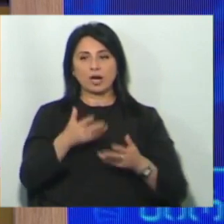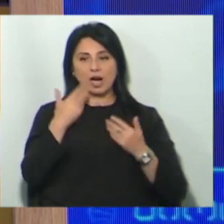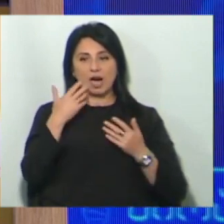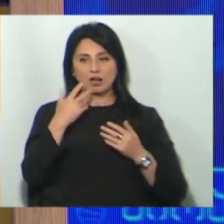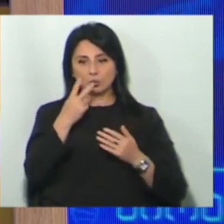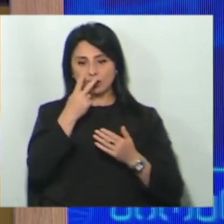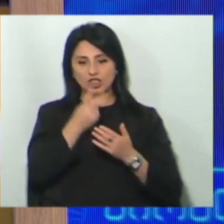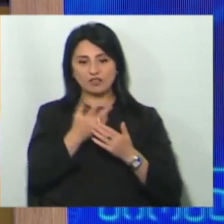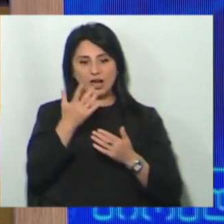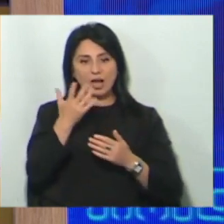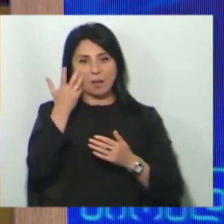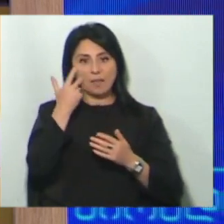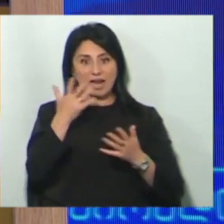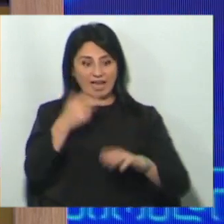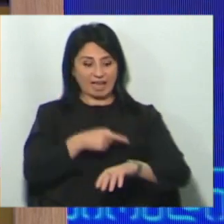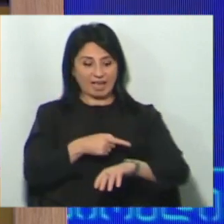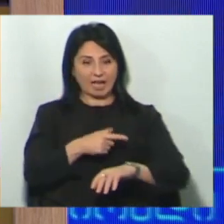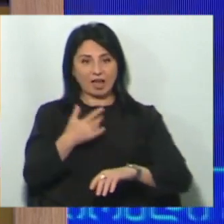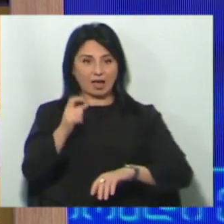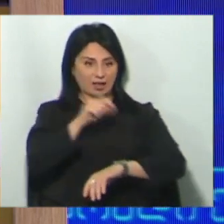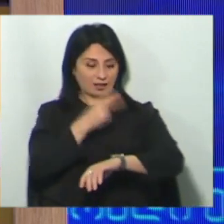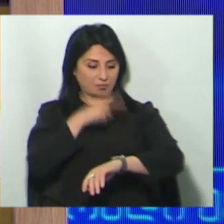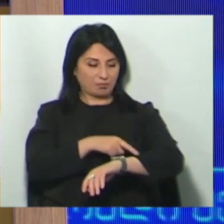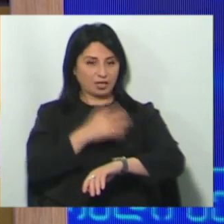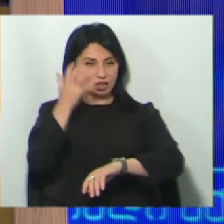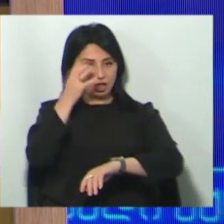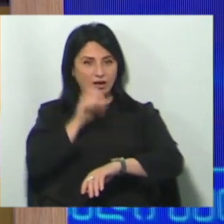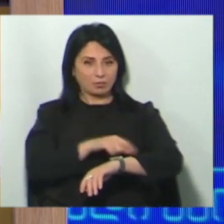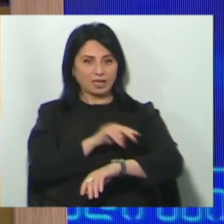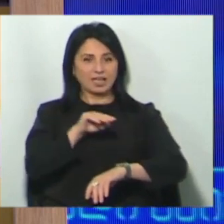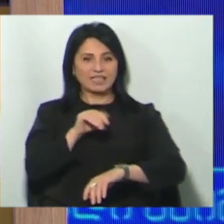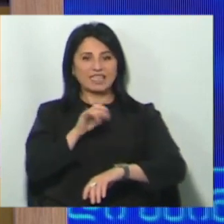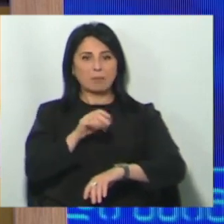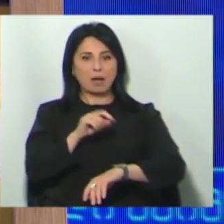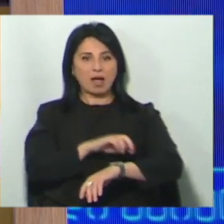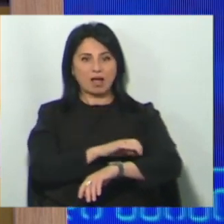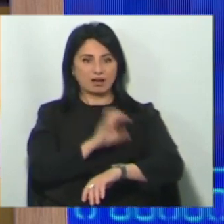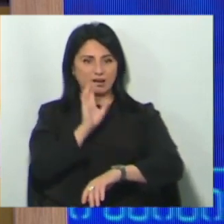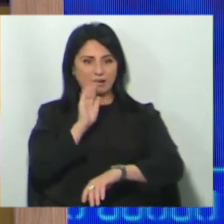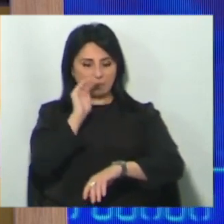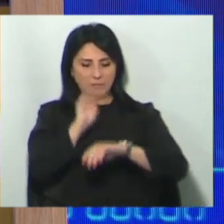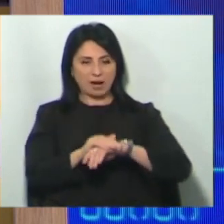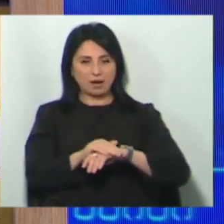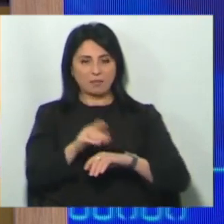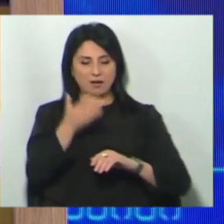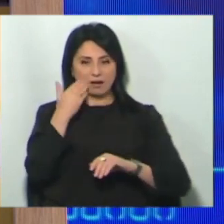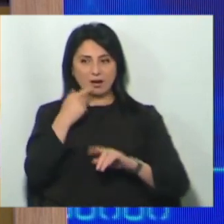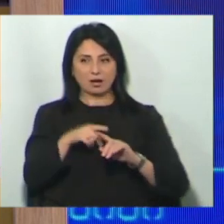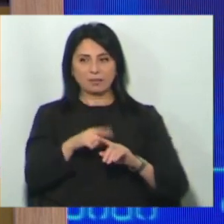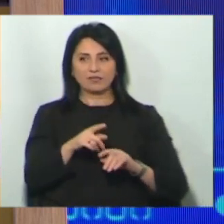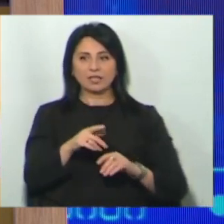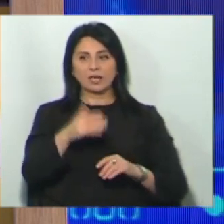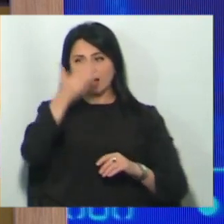ადვილად შევნიშნოთ ღია ფერის სამოსზე სხვადასხვა მწერი, თუნდაც ტკიპა. Როდესაც ჩვენ საუბრობთ დაფარვაზე, არ